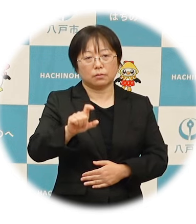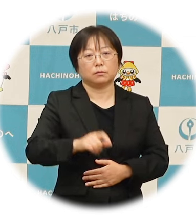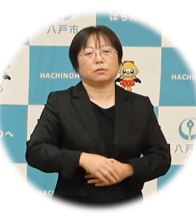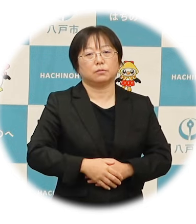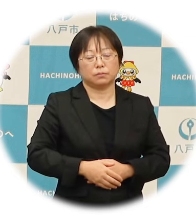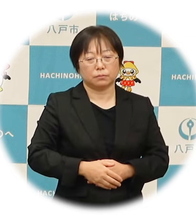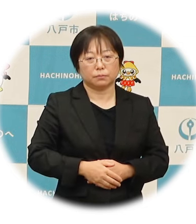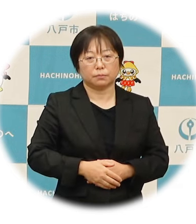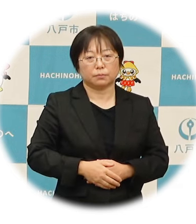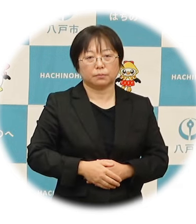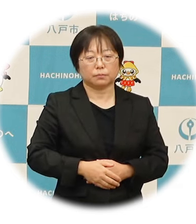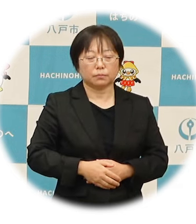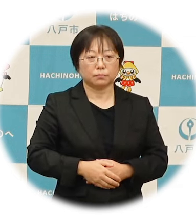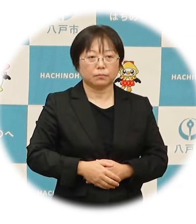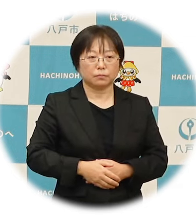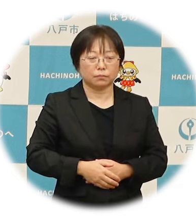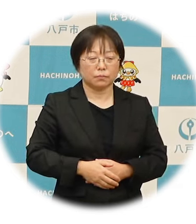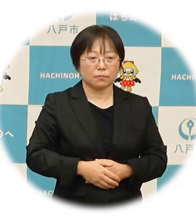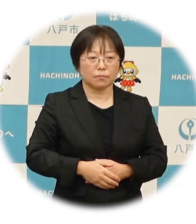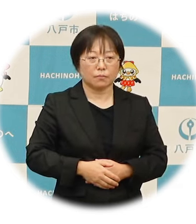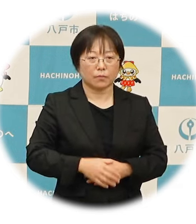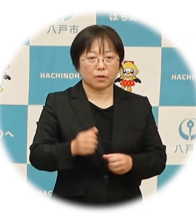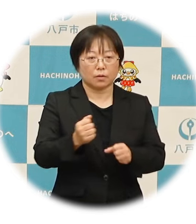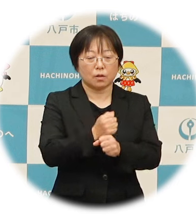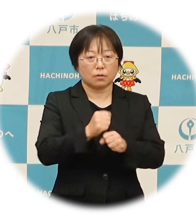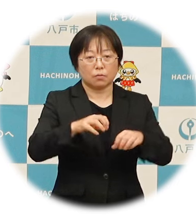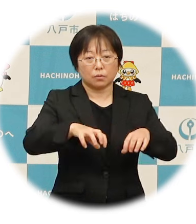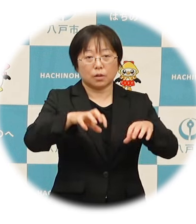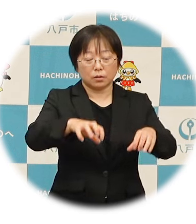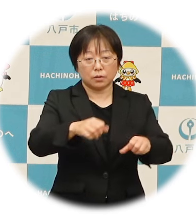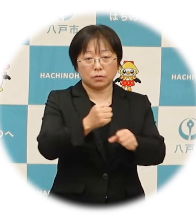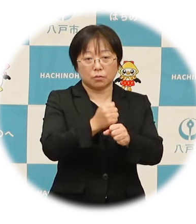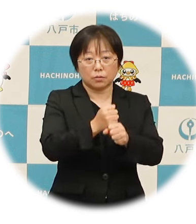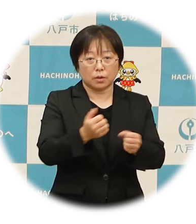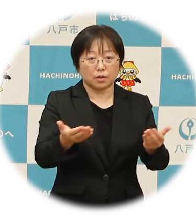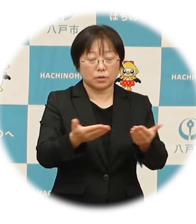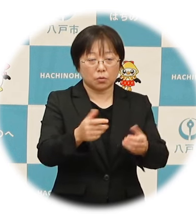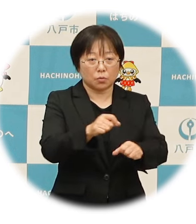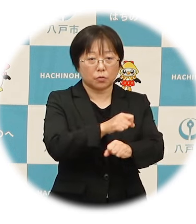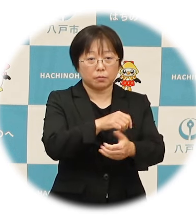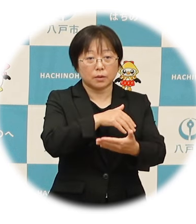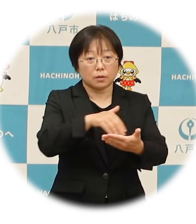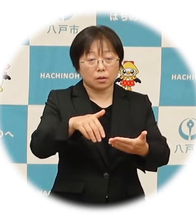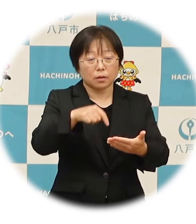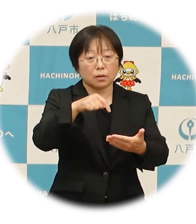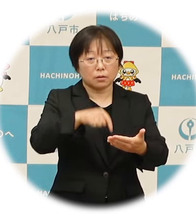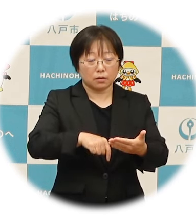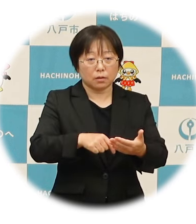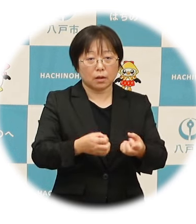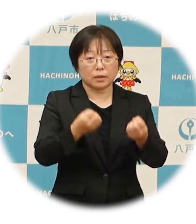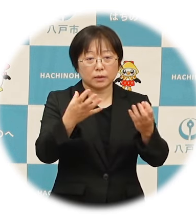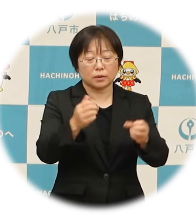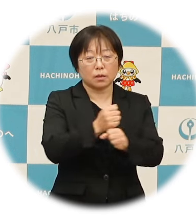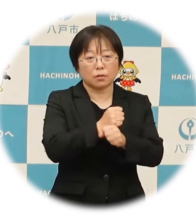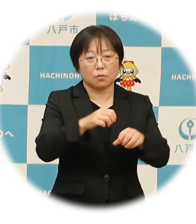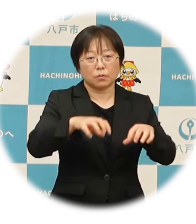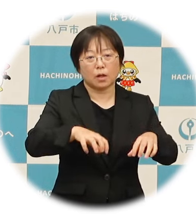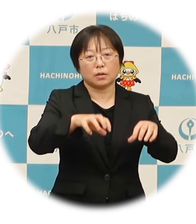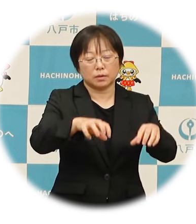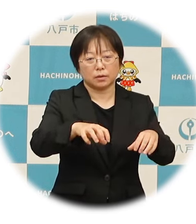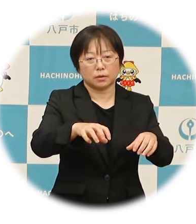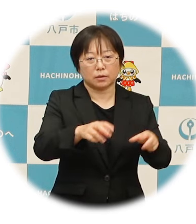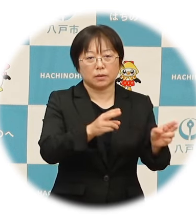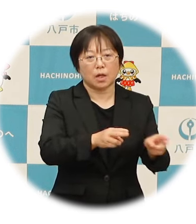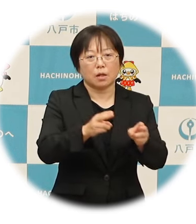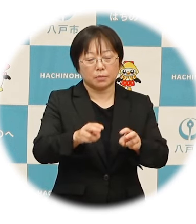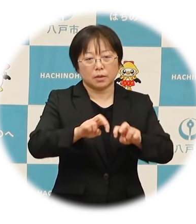上するものであります。産業団地造成事業特別会計の新産業団地整